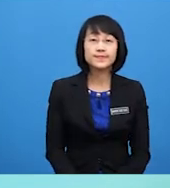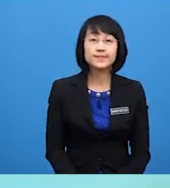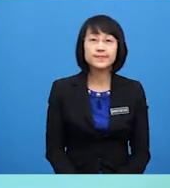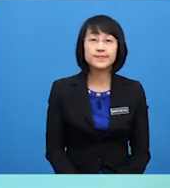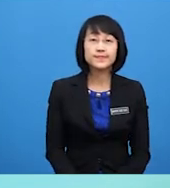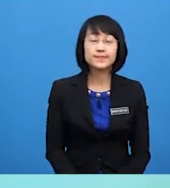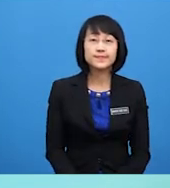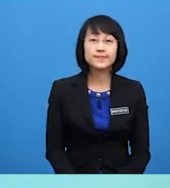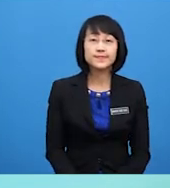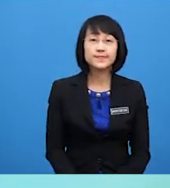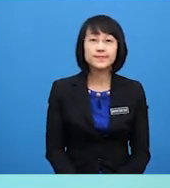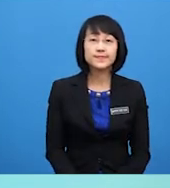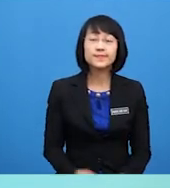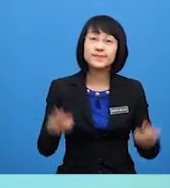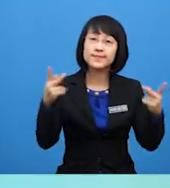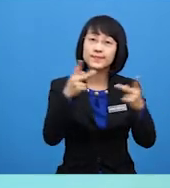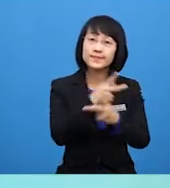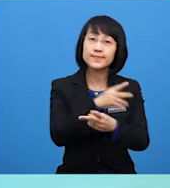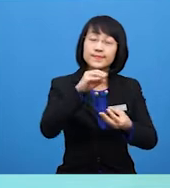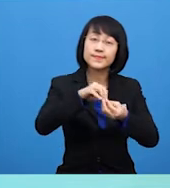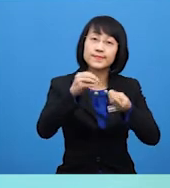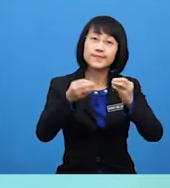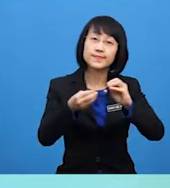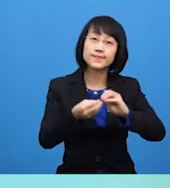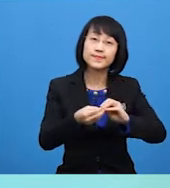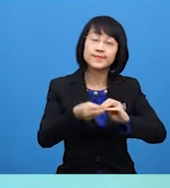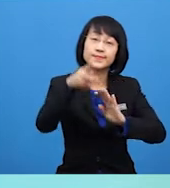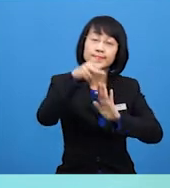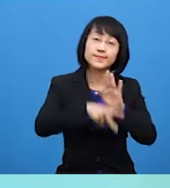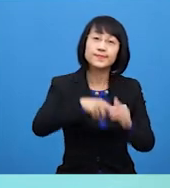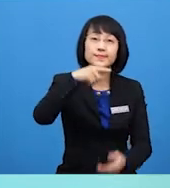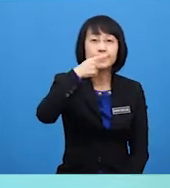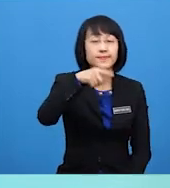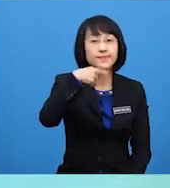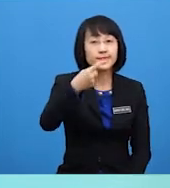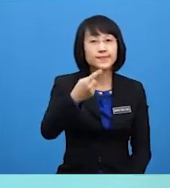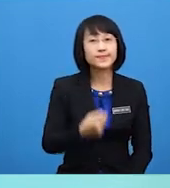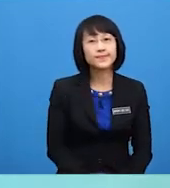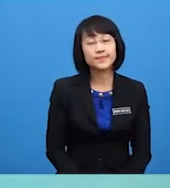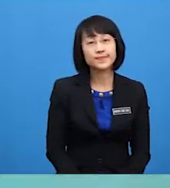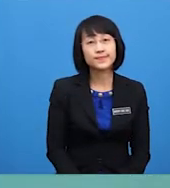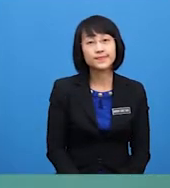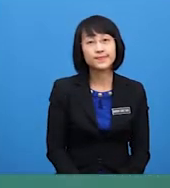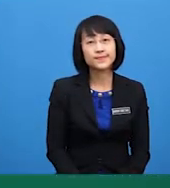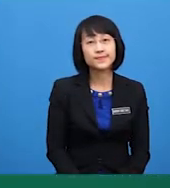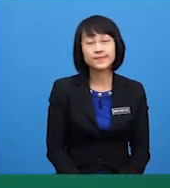Dan tips ketiga, darabkan nombor-nombor penyebut, iaitu